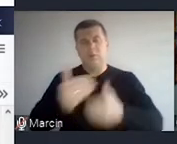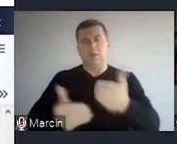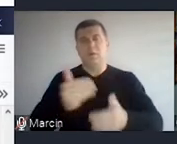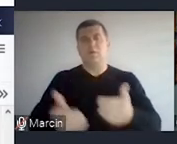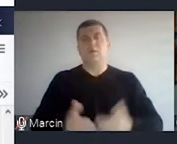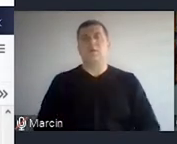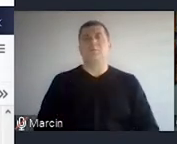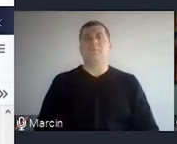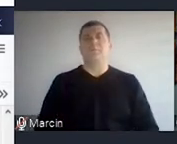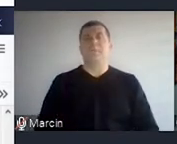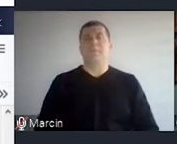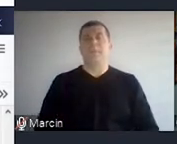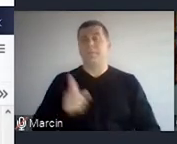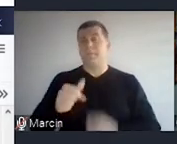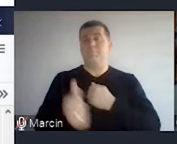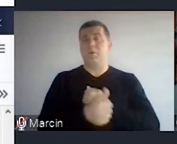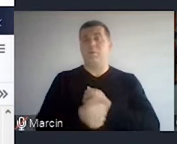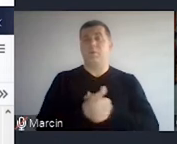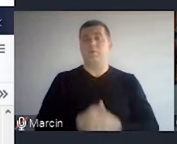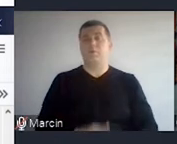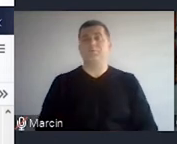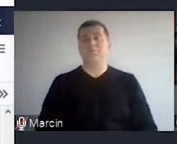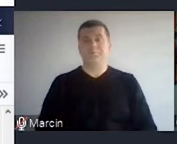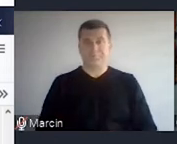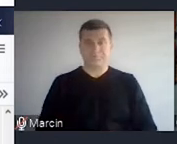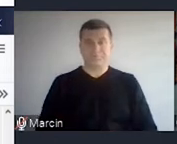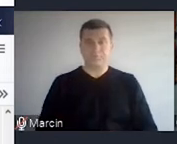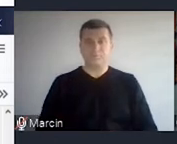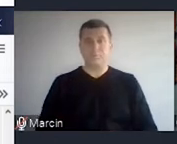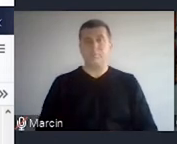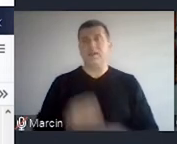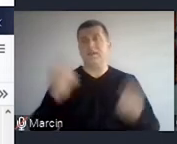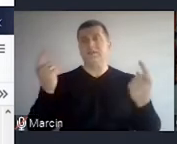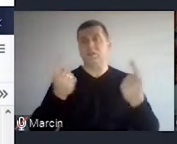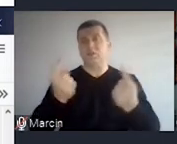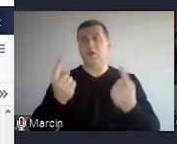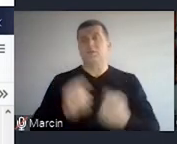kawałku. A z tego powodu, że w momencie, kiedy